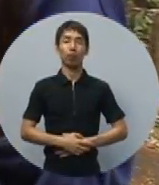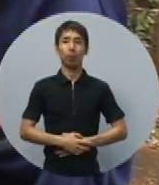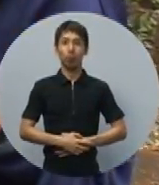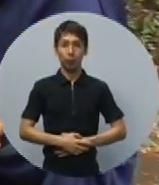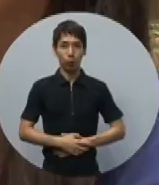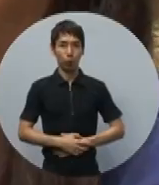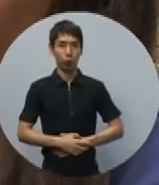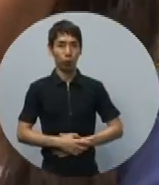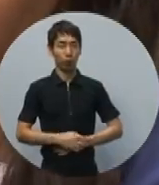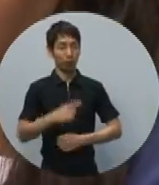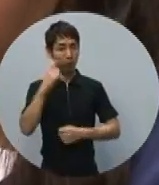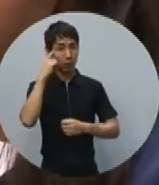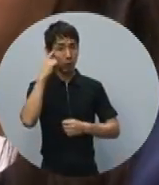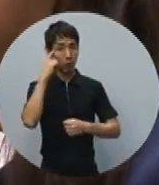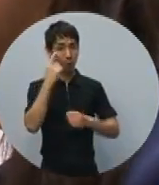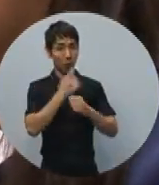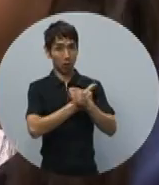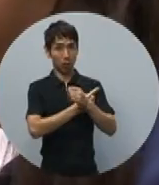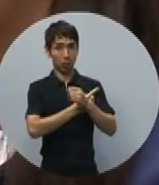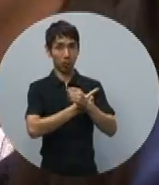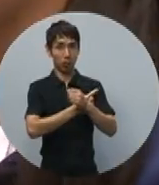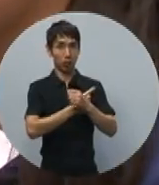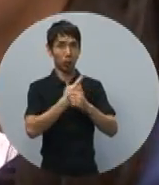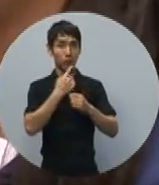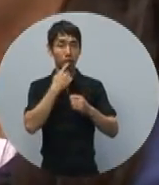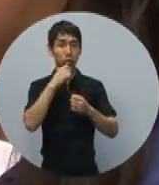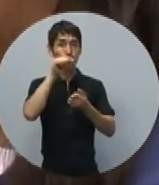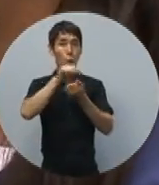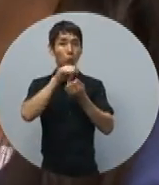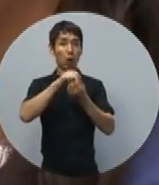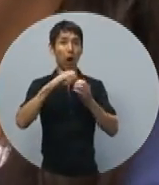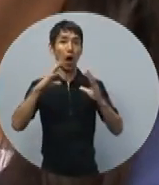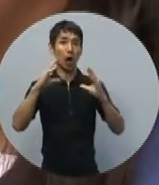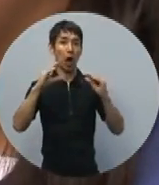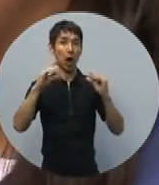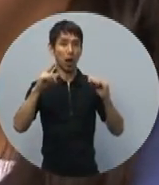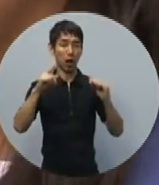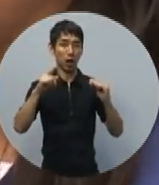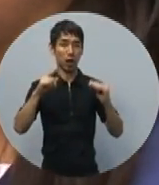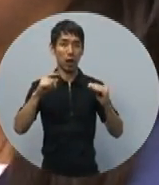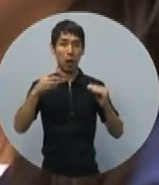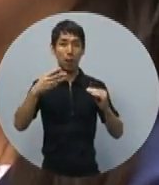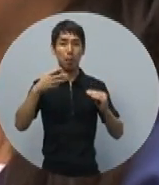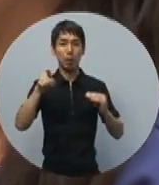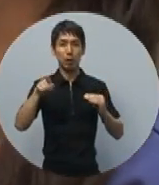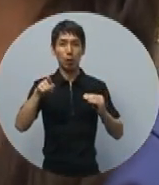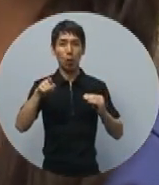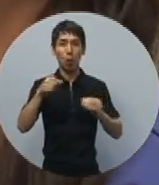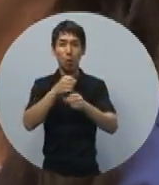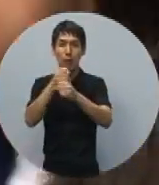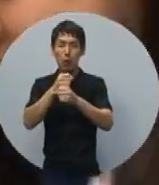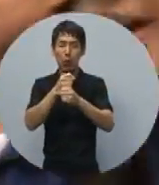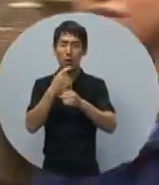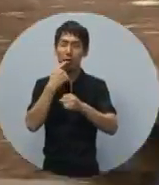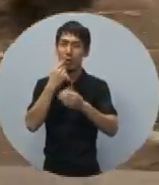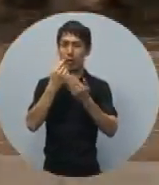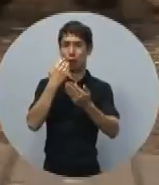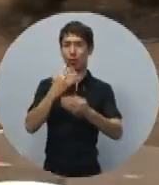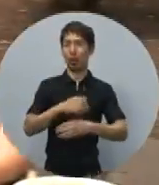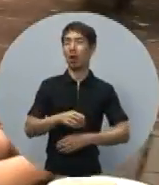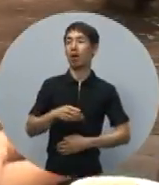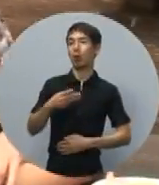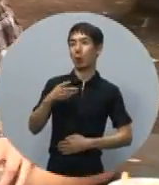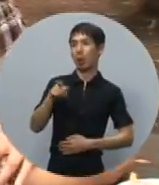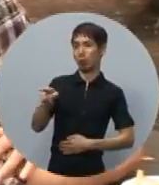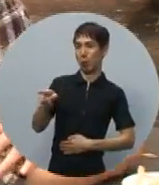うん、なんか思ったより食感が柔らかくて、 うんうん、 で味噌がすごい効いてて美味しいです。 あ、味噌、 はい、 それが味